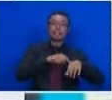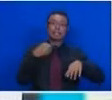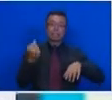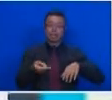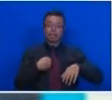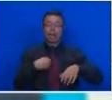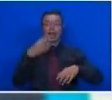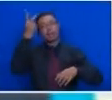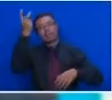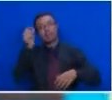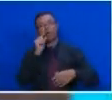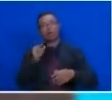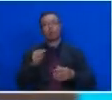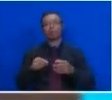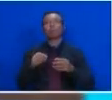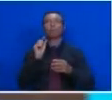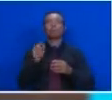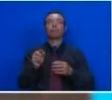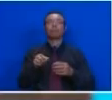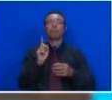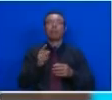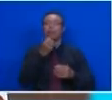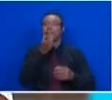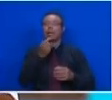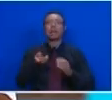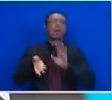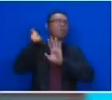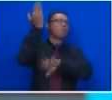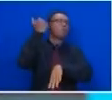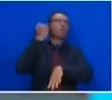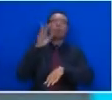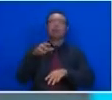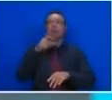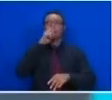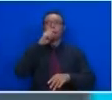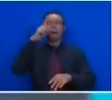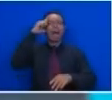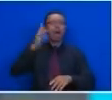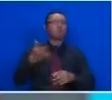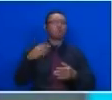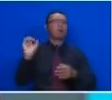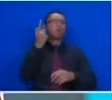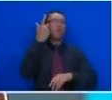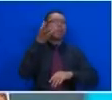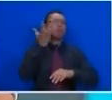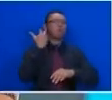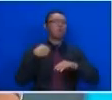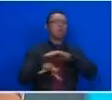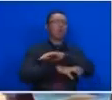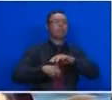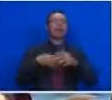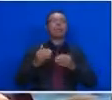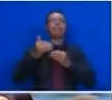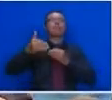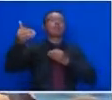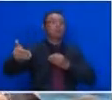berencana untuk menggarisbawahi. Kalau bicara tentang masa lalu, Pak Basuki, korupsi pun sudah dimulai dari zaman dulu. Apa ya kita mau